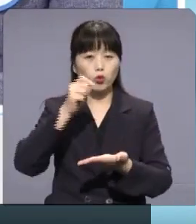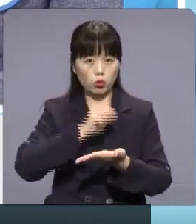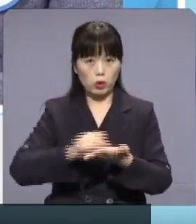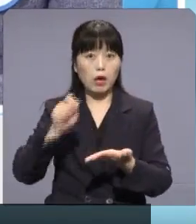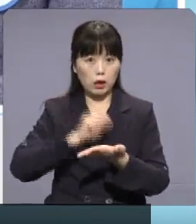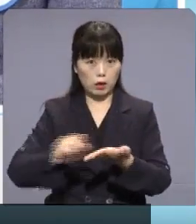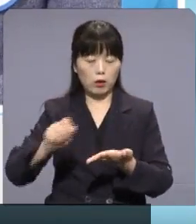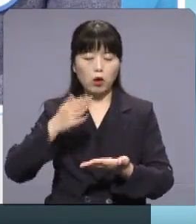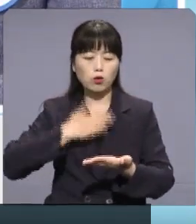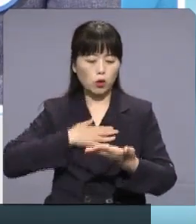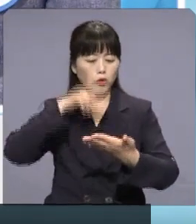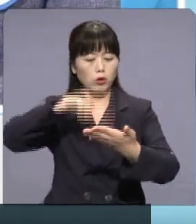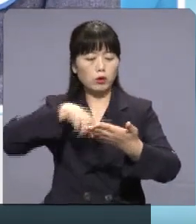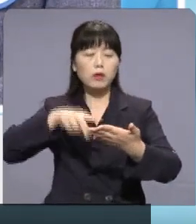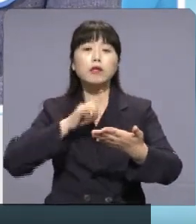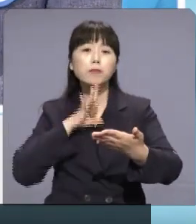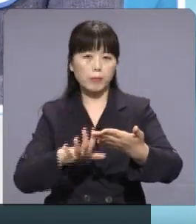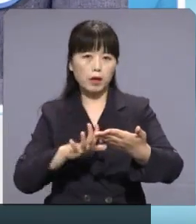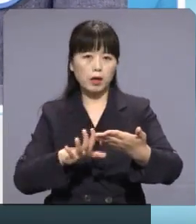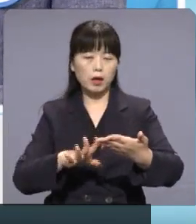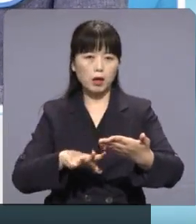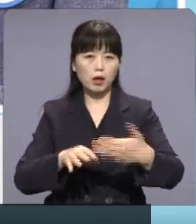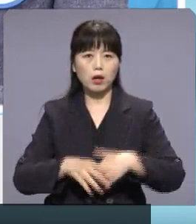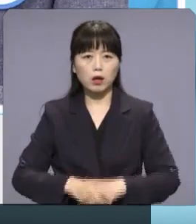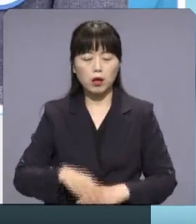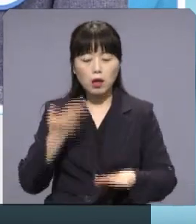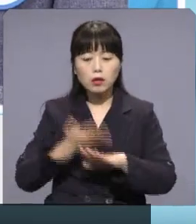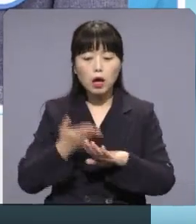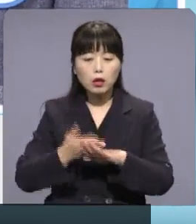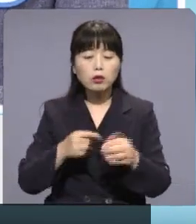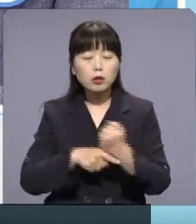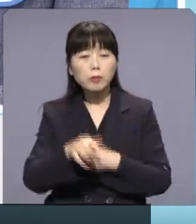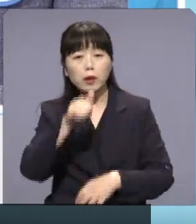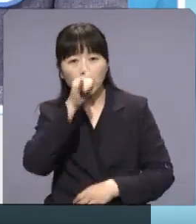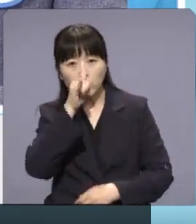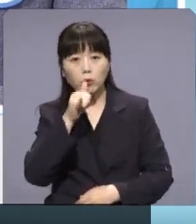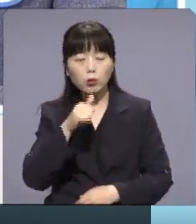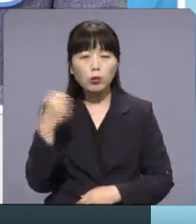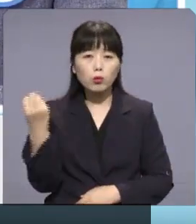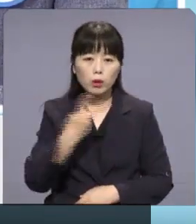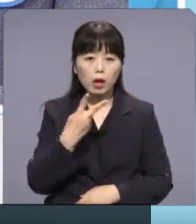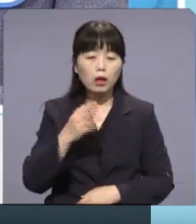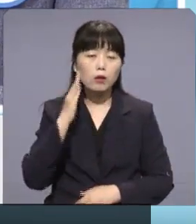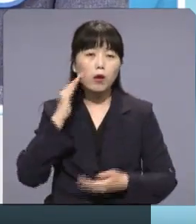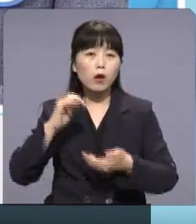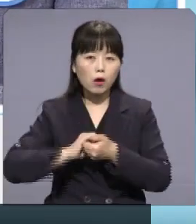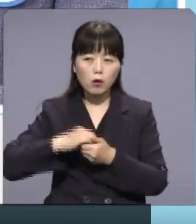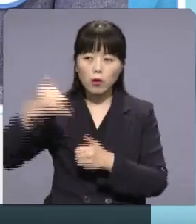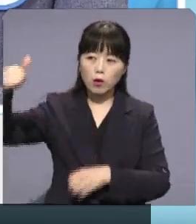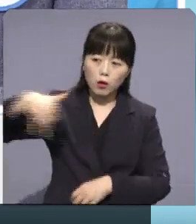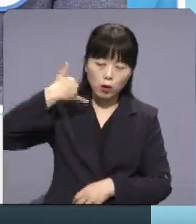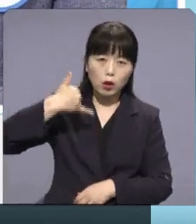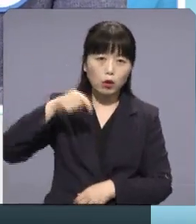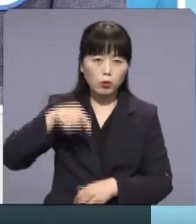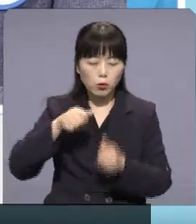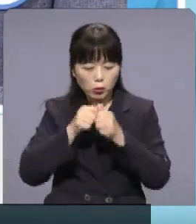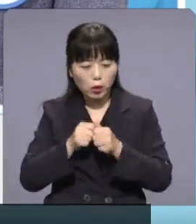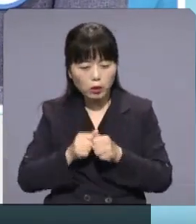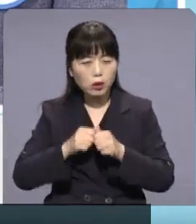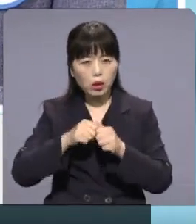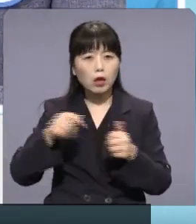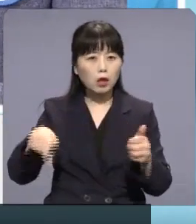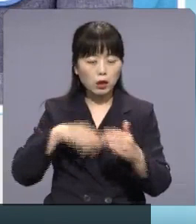저는 그냥 읽기만 했습니다. 그래서 그러면은 다른 어떤 의미가 있고 뭐 다른 뭐 청와대에서 연락이 왔고 어떤 디테일한 사항들